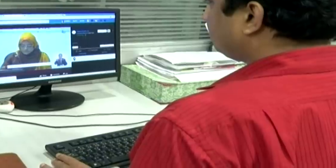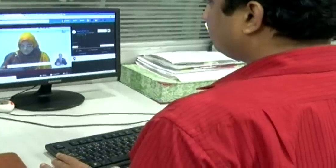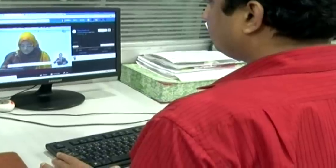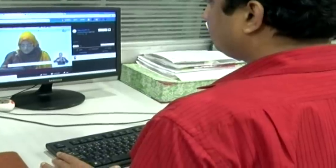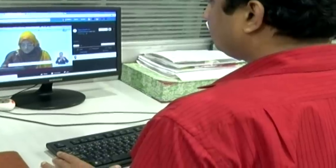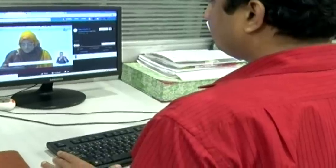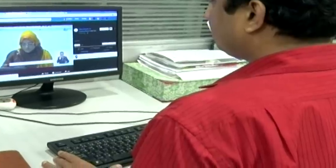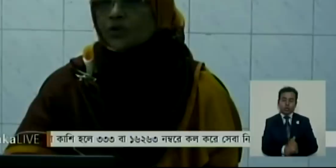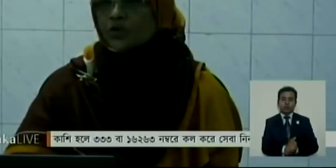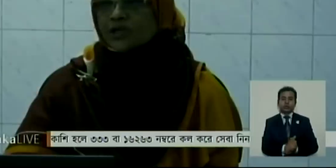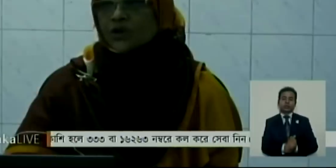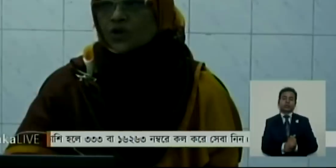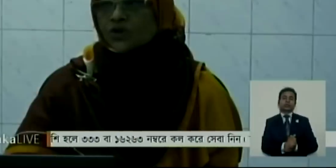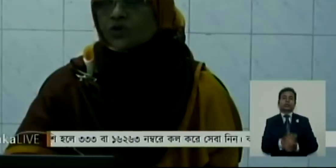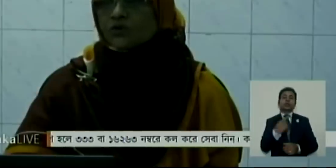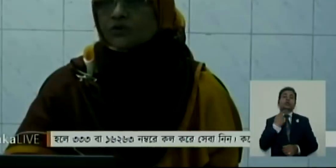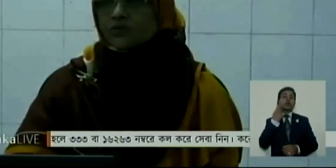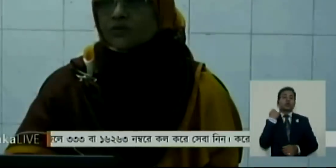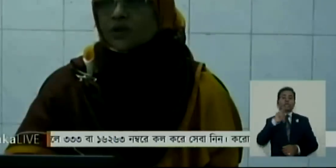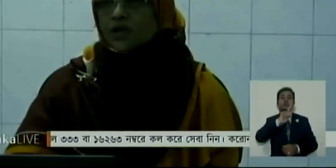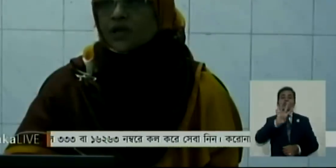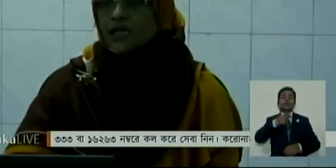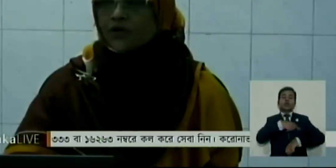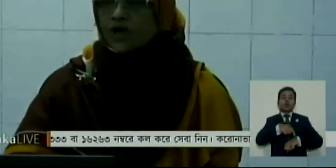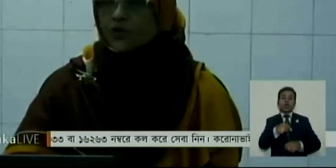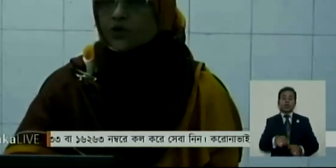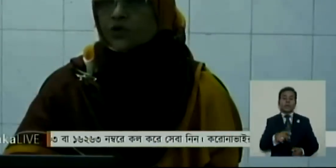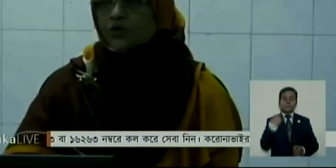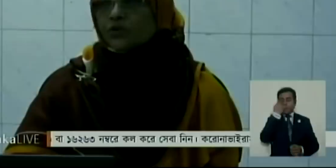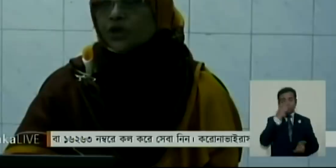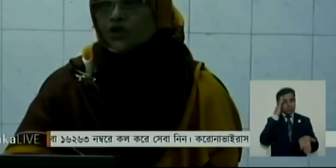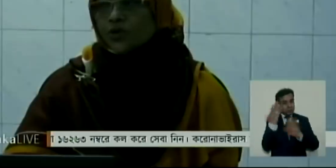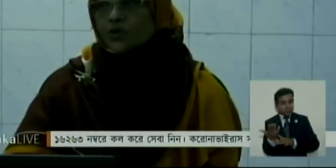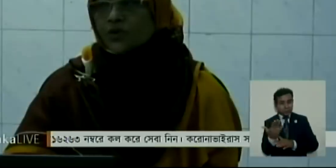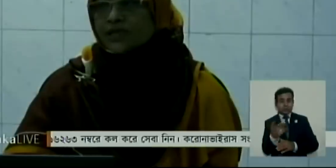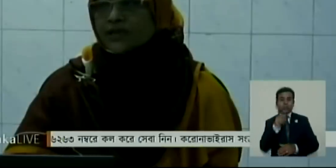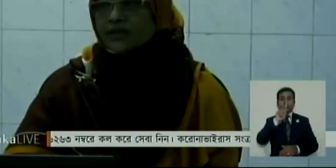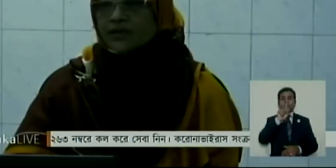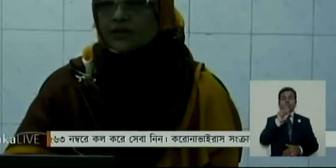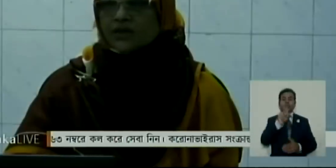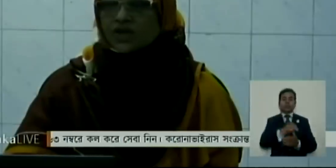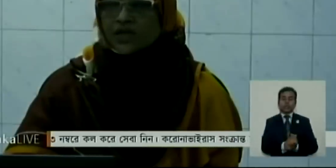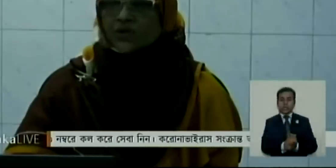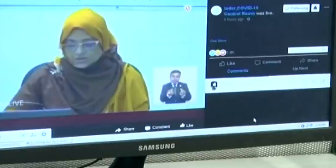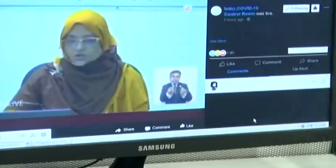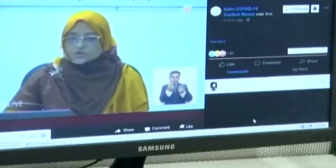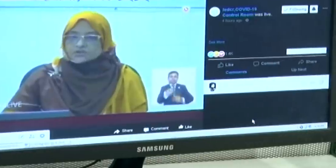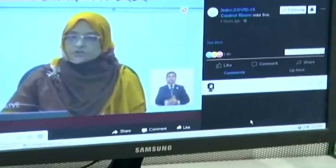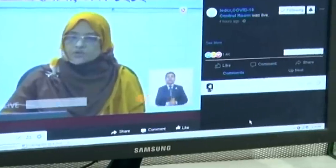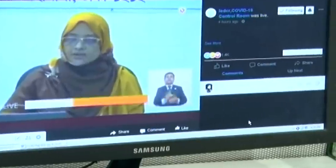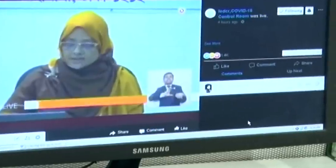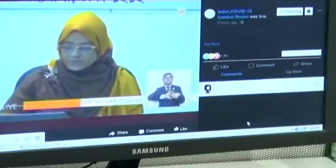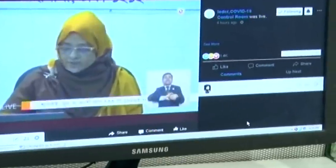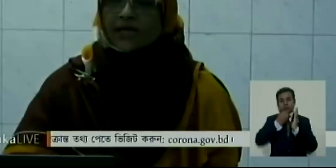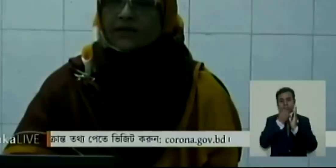24 ঘন্টায় মৃত্যুবরণ করেছেন 10 জন এবং এ পর্যন্ত মৃত্যুবরণ করেছেন 60 জন। যারা